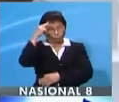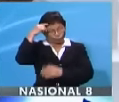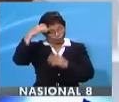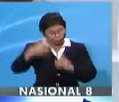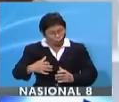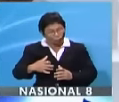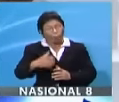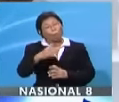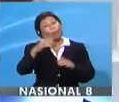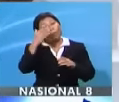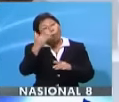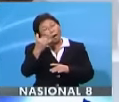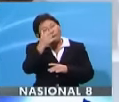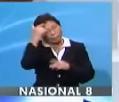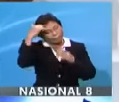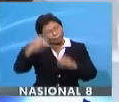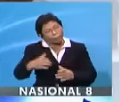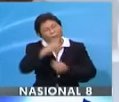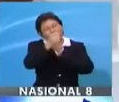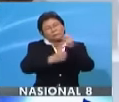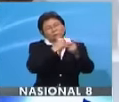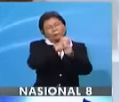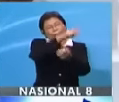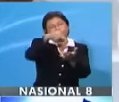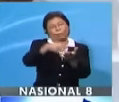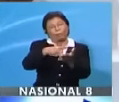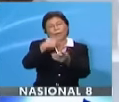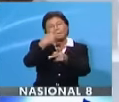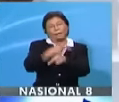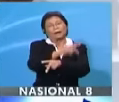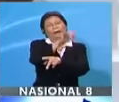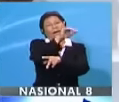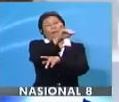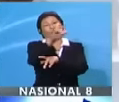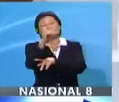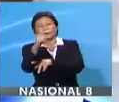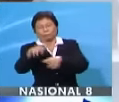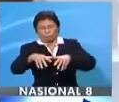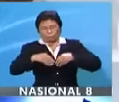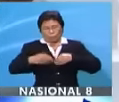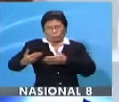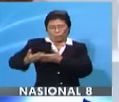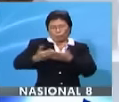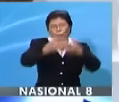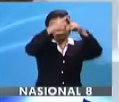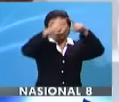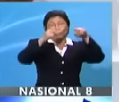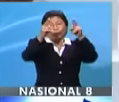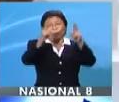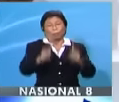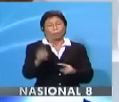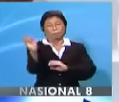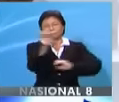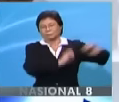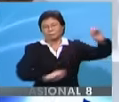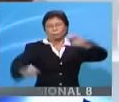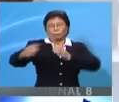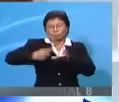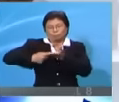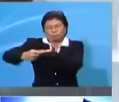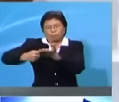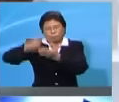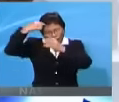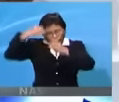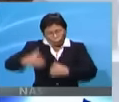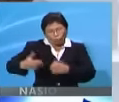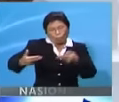berikutan keputusan Muktamar Tahunan PAS Pusat kali ke-61 menerima usul Dewan Ulama tanpa perbahasan, iaitu